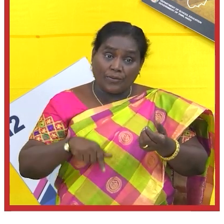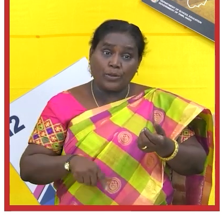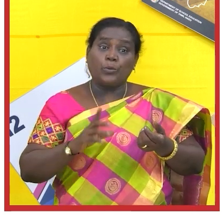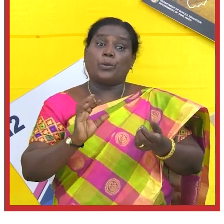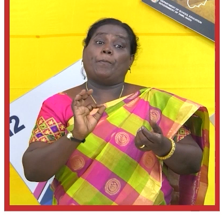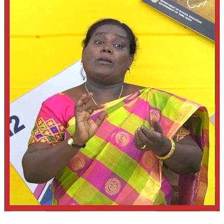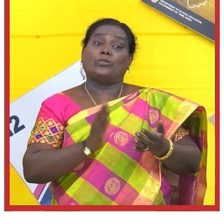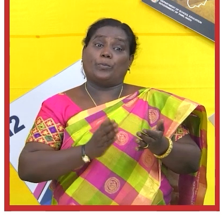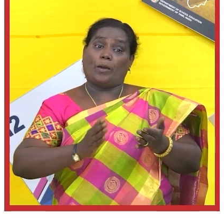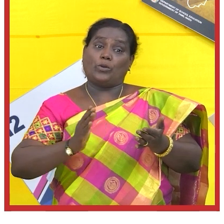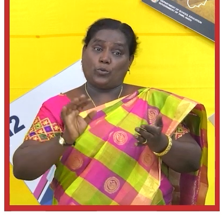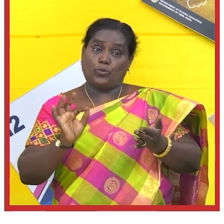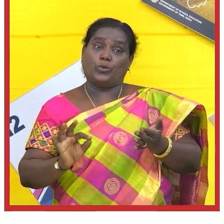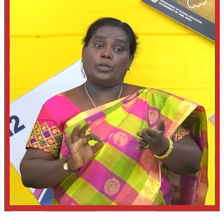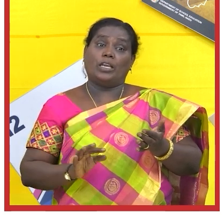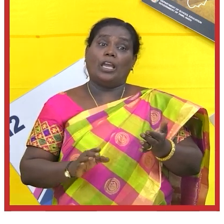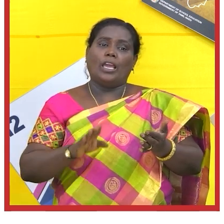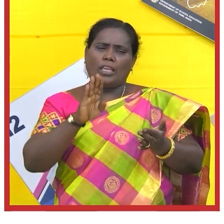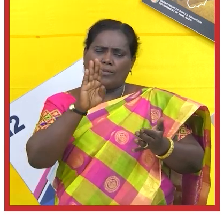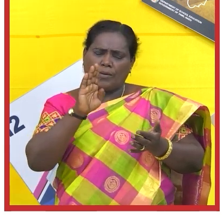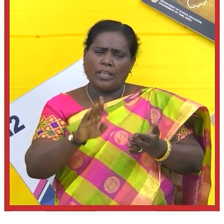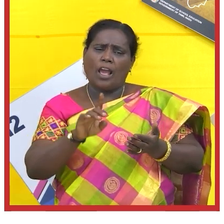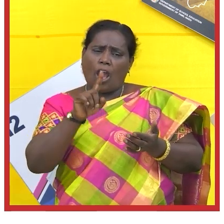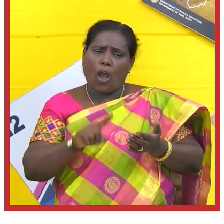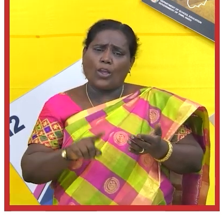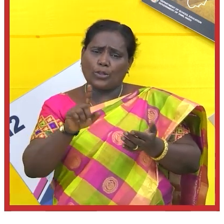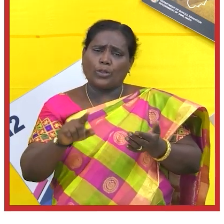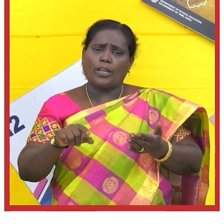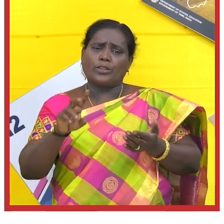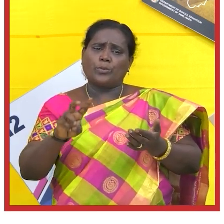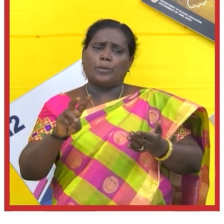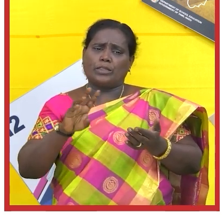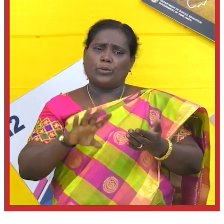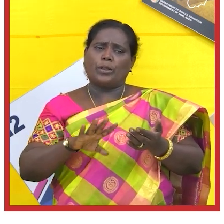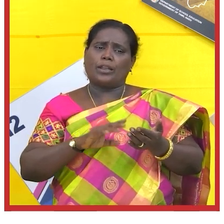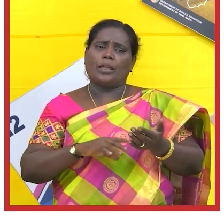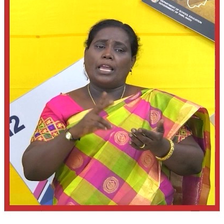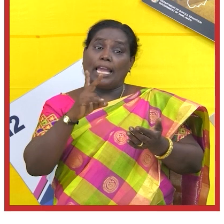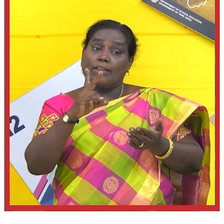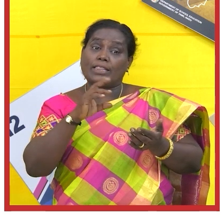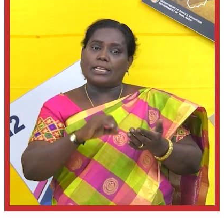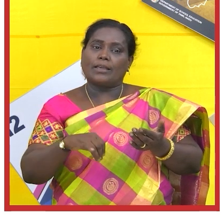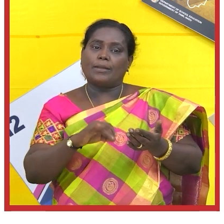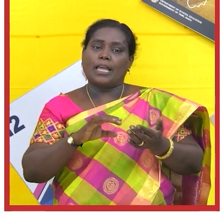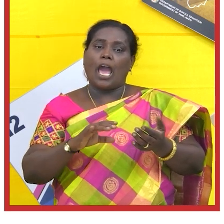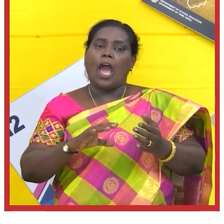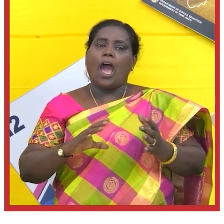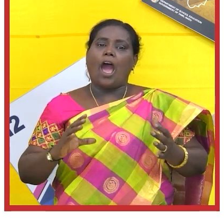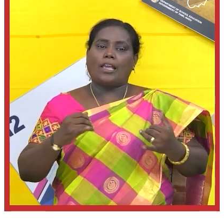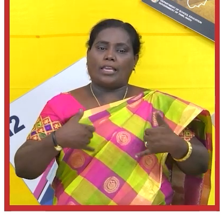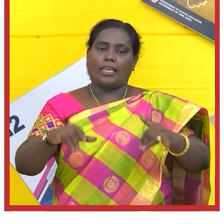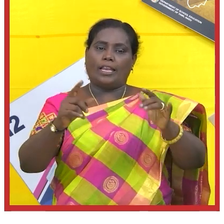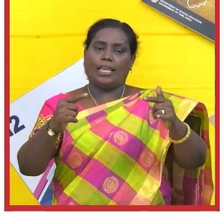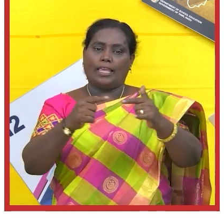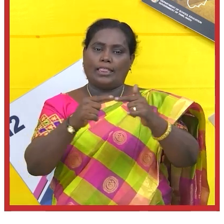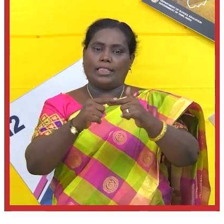உண்டு. இவர் 1928 அகில இந்திய ஒடுக்கப்பட்டோர் சங்கம் என்னும் ஒரு அமைப்பை உருவாக்கி அதனுடைய